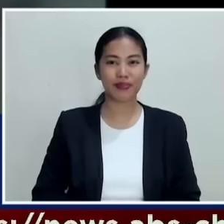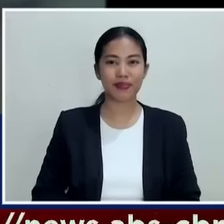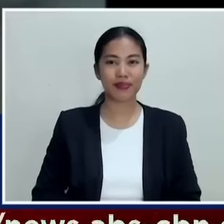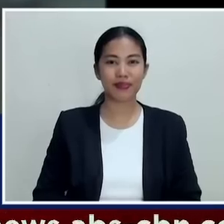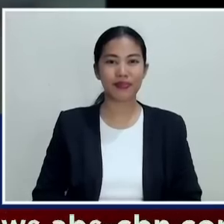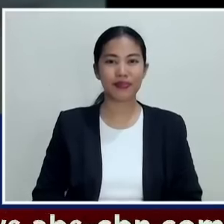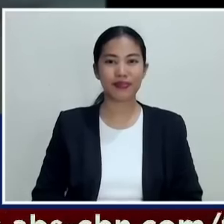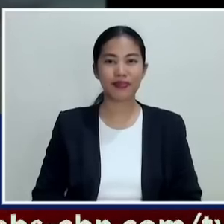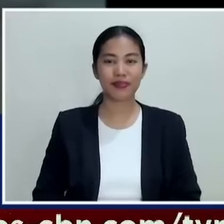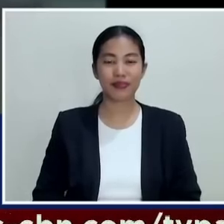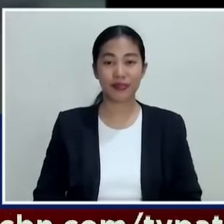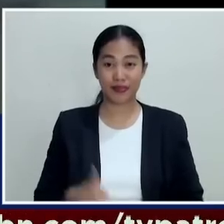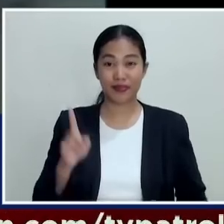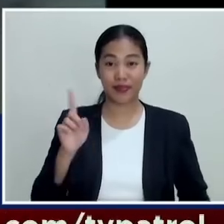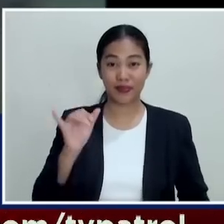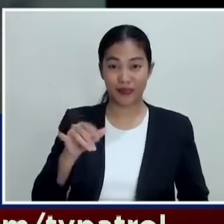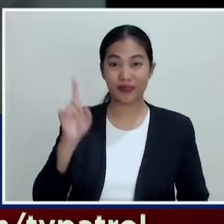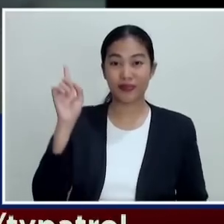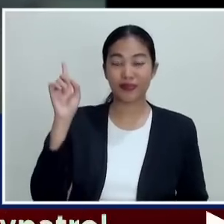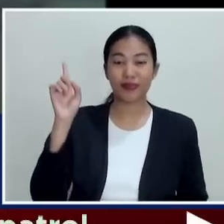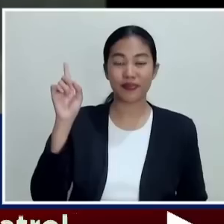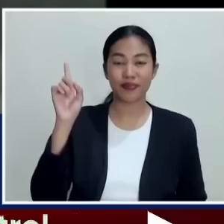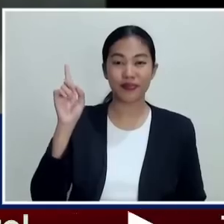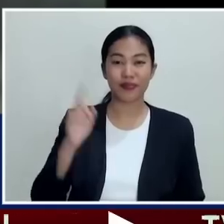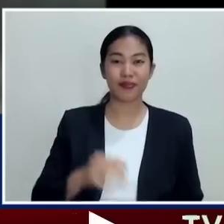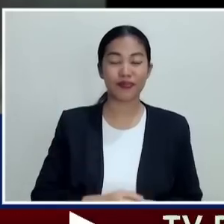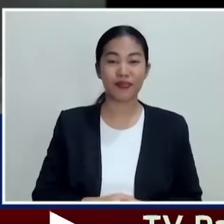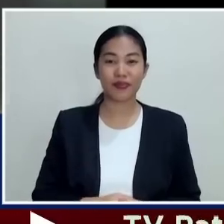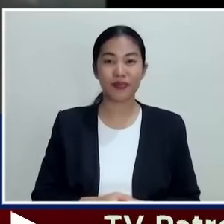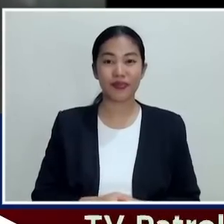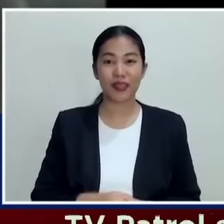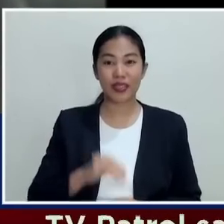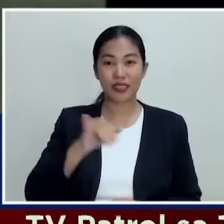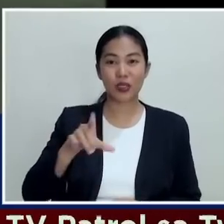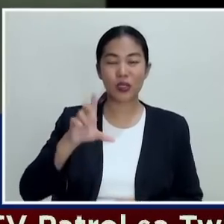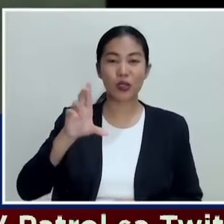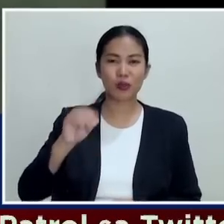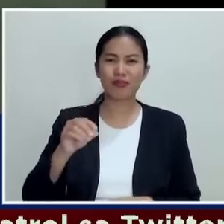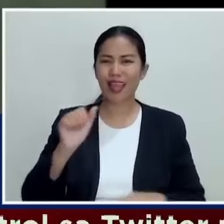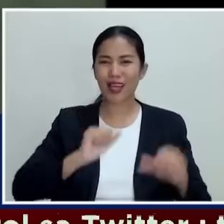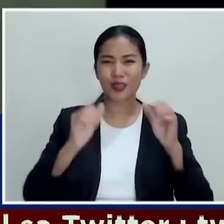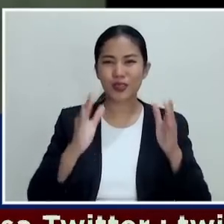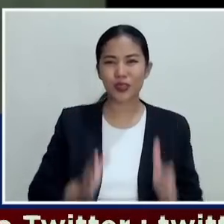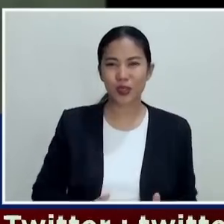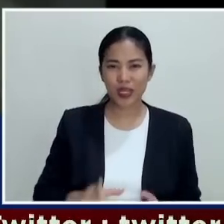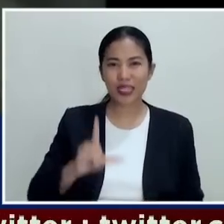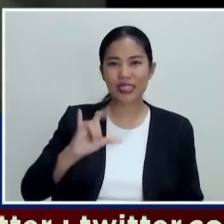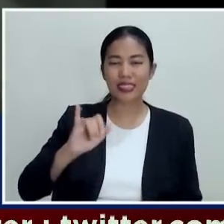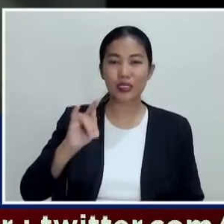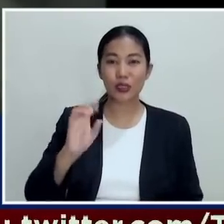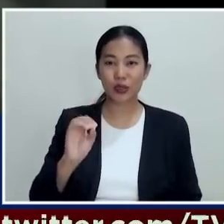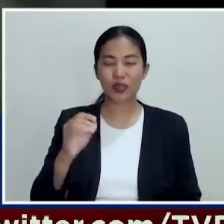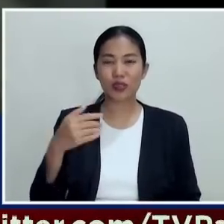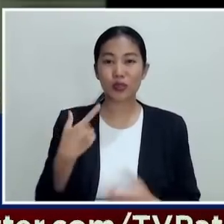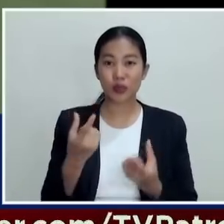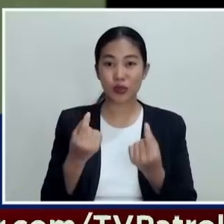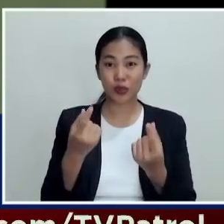At ganitong eksena ni Julio Valiente, aka Lito Lapid, na hinahati ang bala sa dalawang